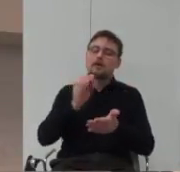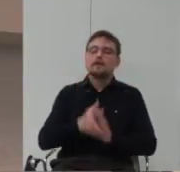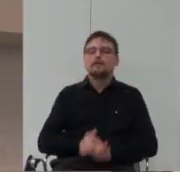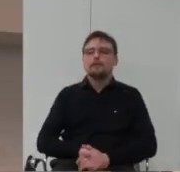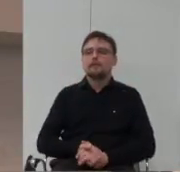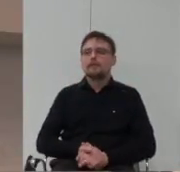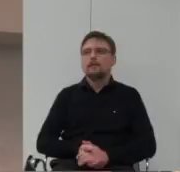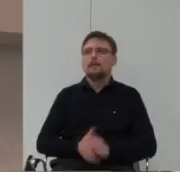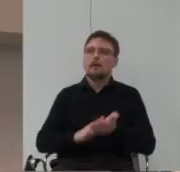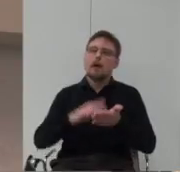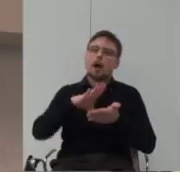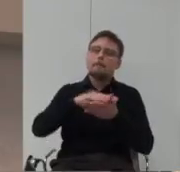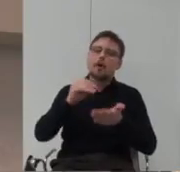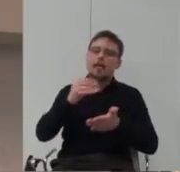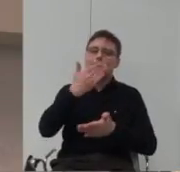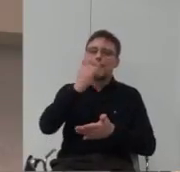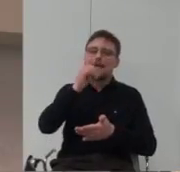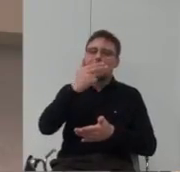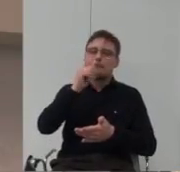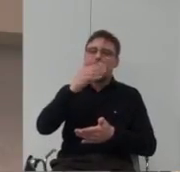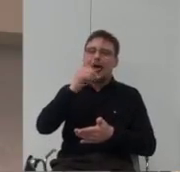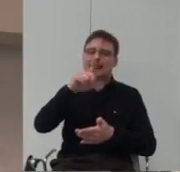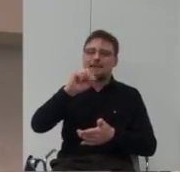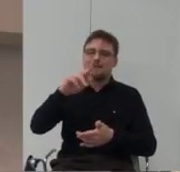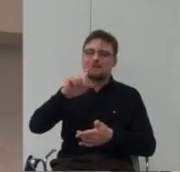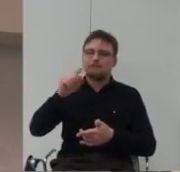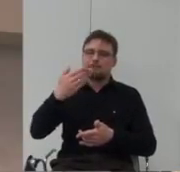modeli. Delikatnie zwracam uwagę na czas. Dobrze.